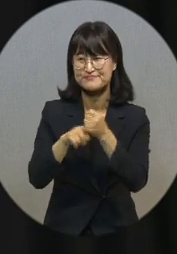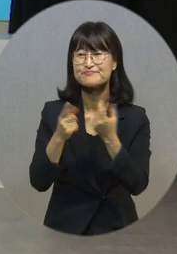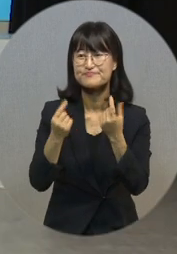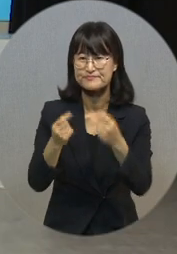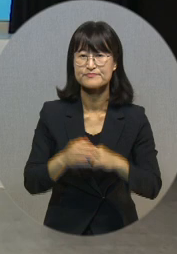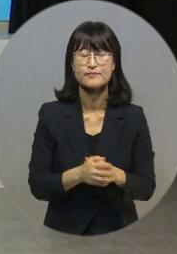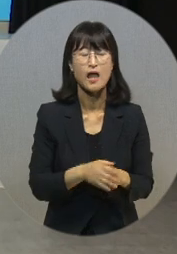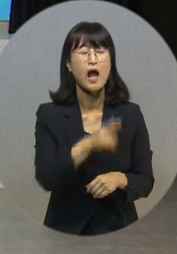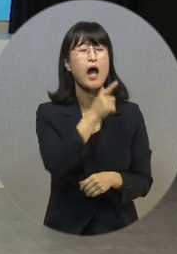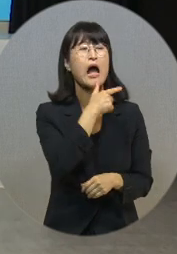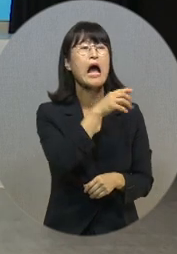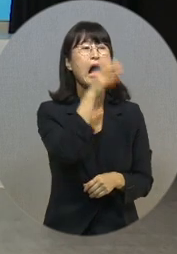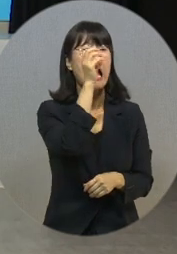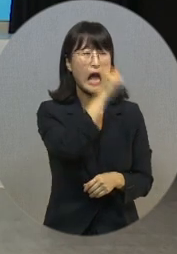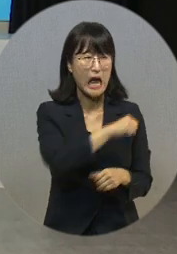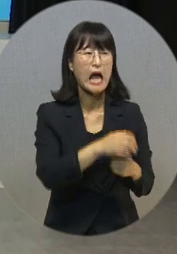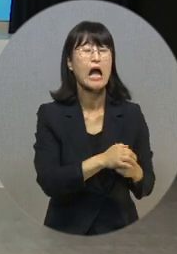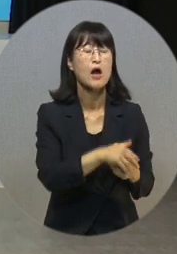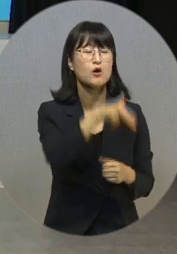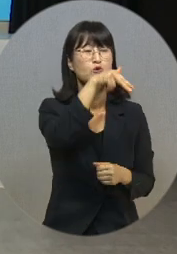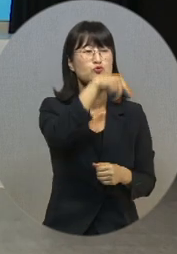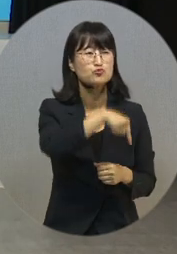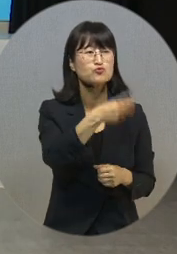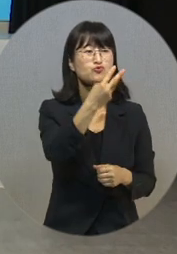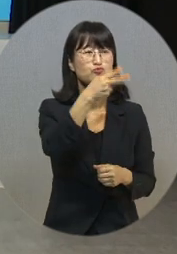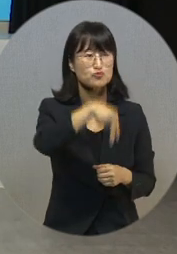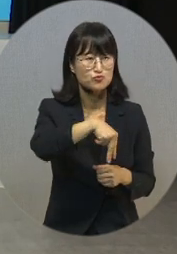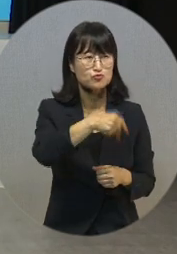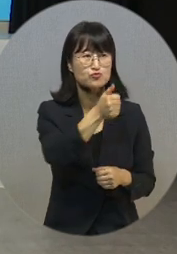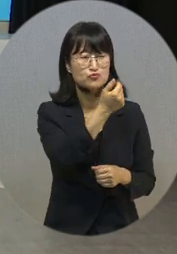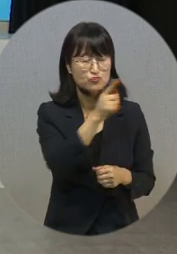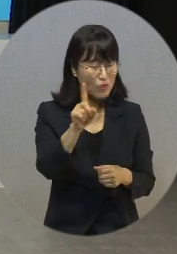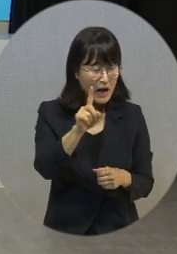같습니다. 그러니까 주류화 그리고 가끔